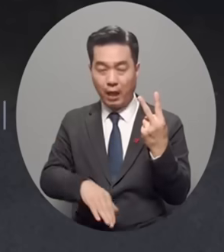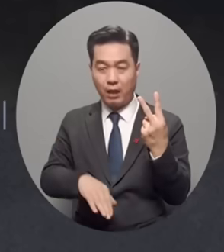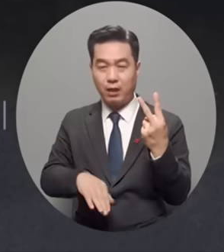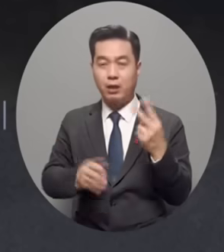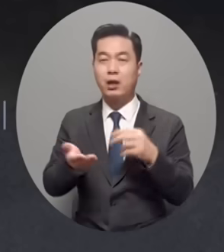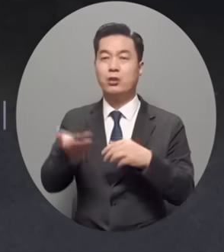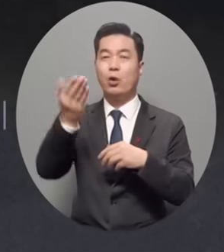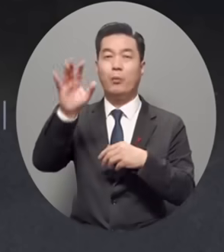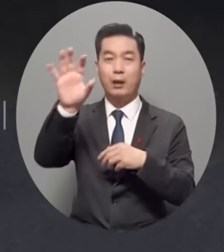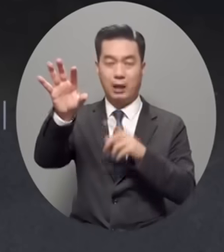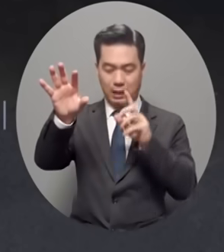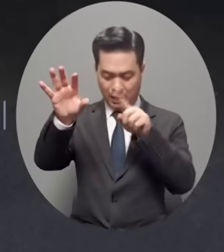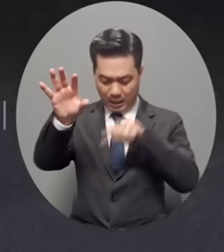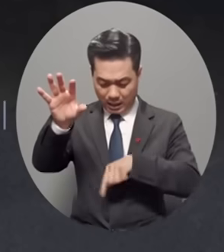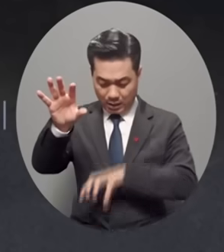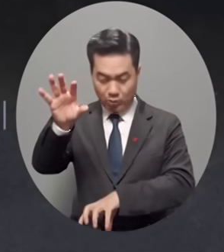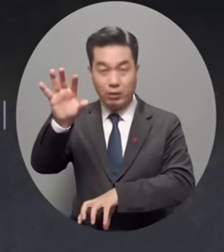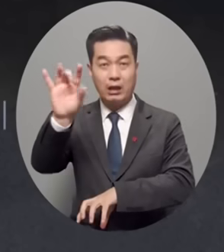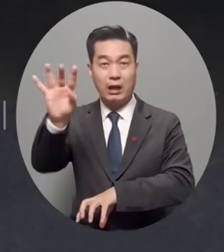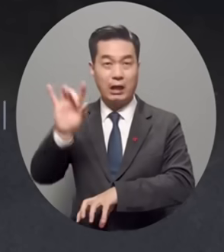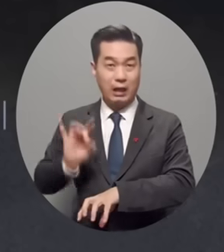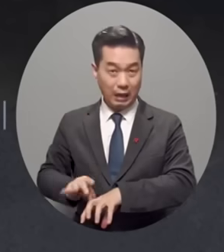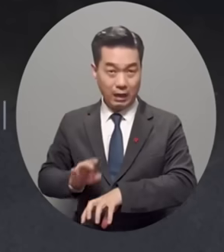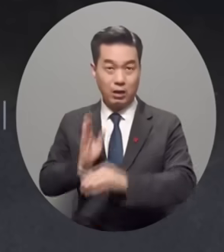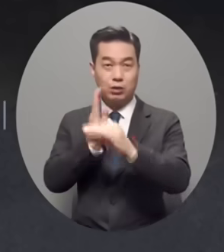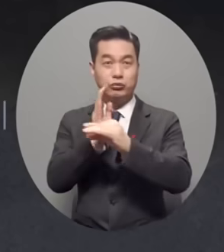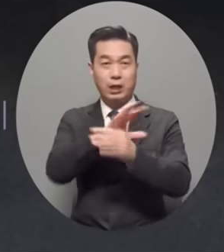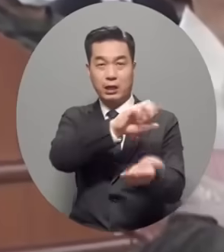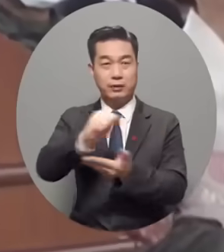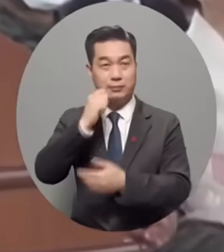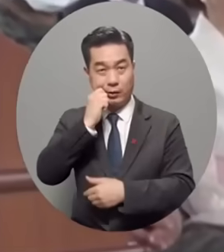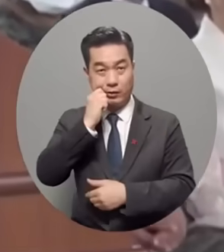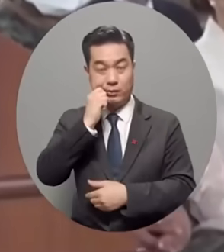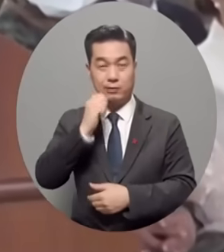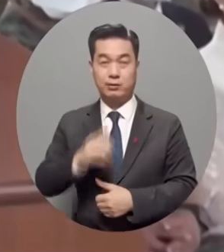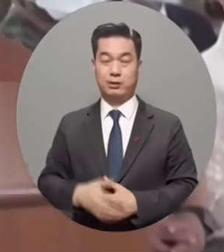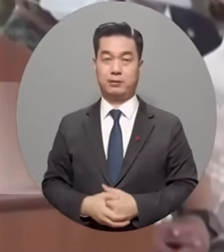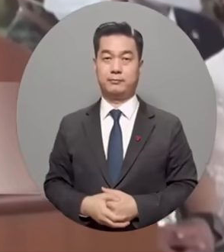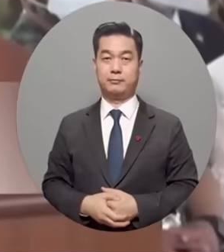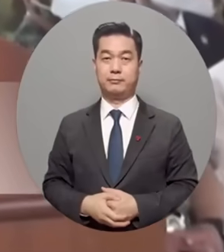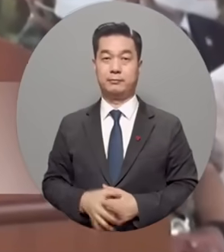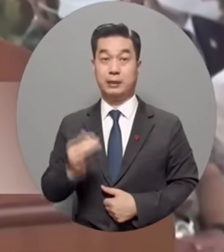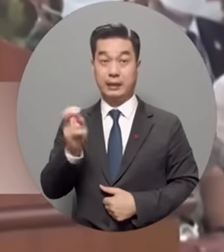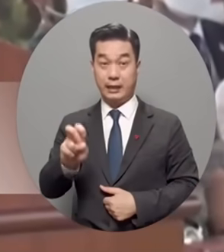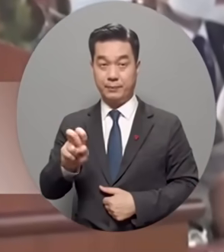상류 하류에 하나씩 가져가고 이쪽만 못 갖고 왔습니다. 임성근 전